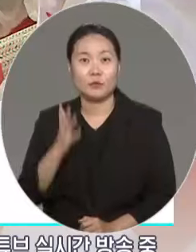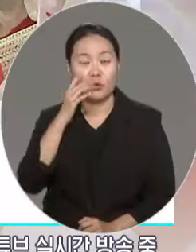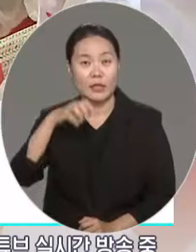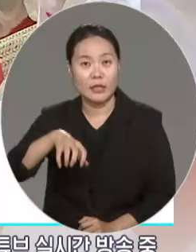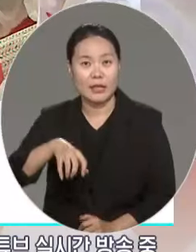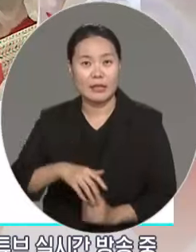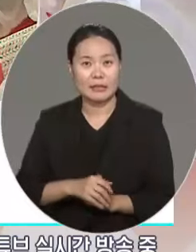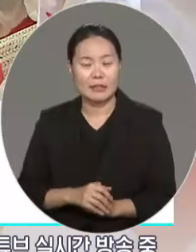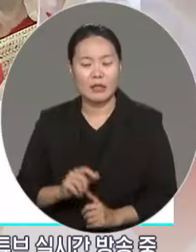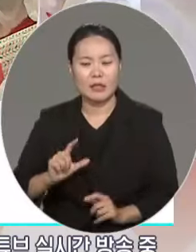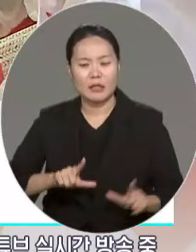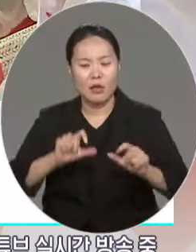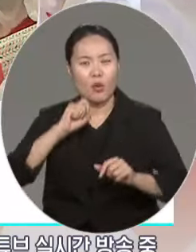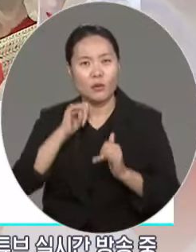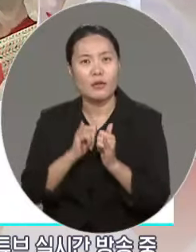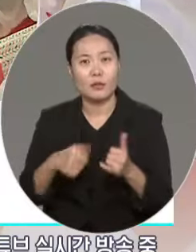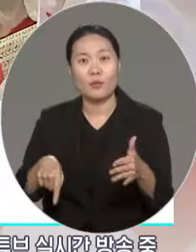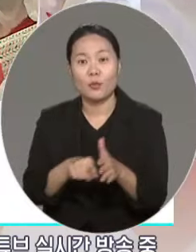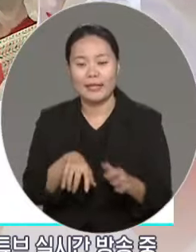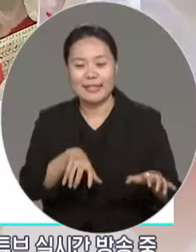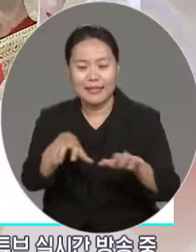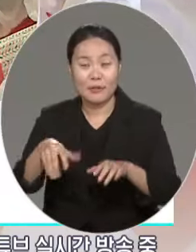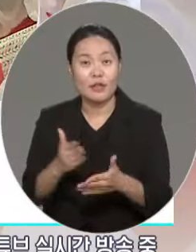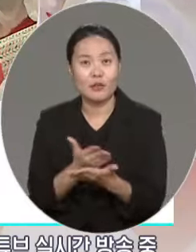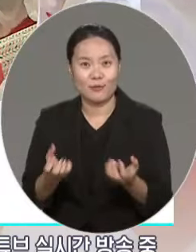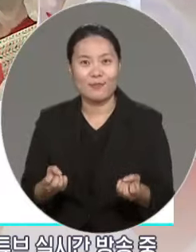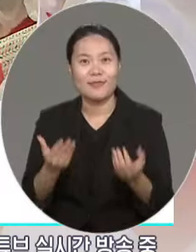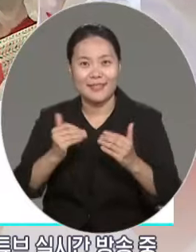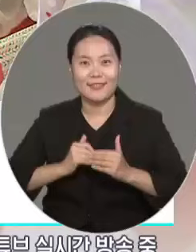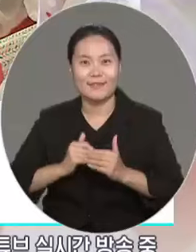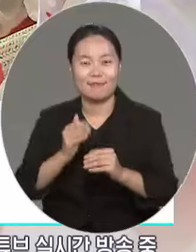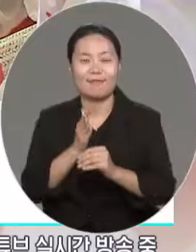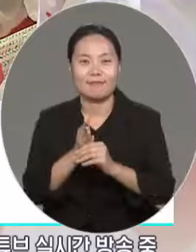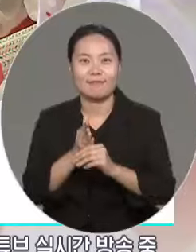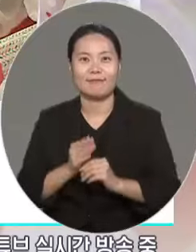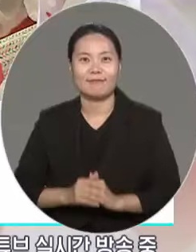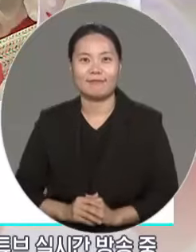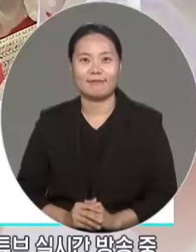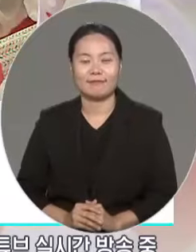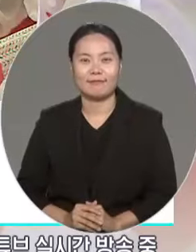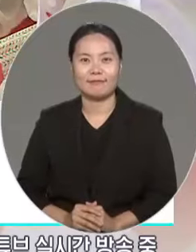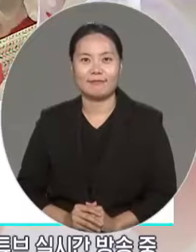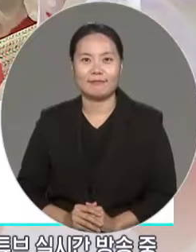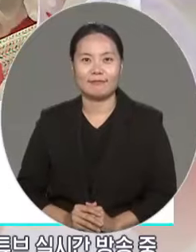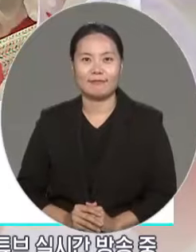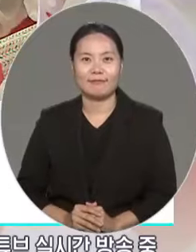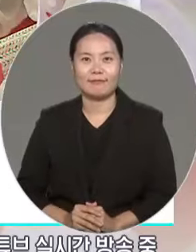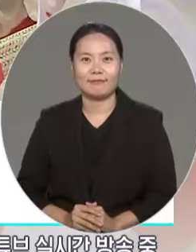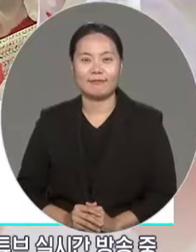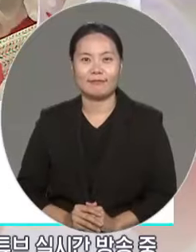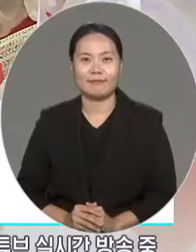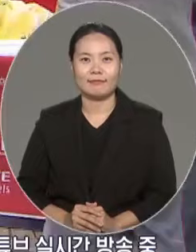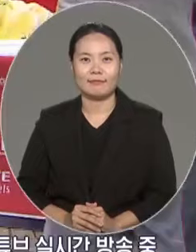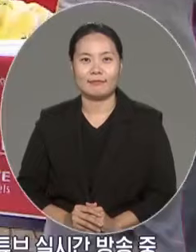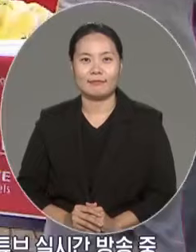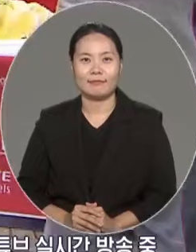울산에서는 소외계층들을 위한 김장김치 나눔이 본격적으로 시작됐습니다. 허준원 기자입니다.